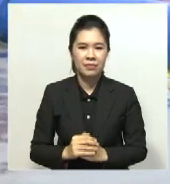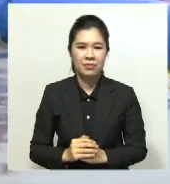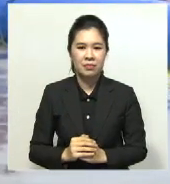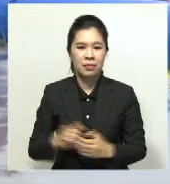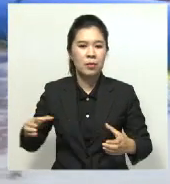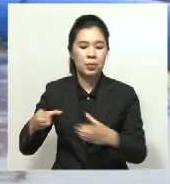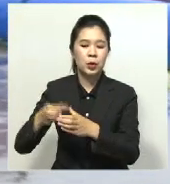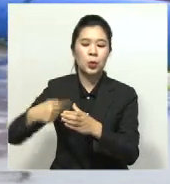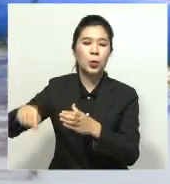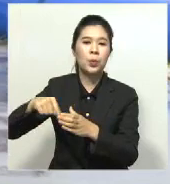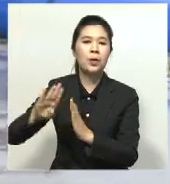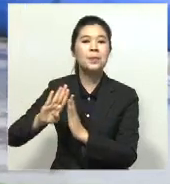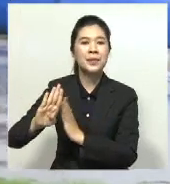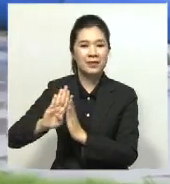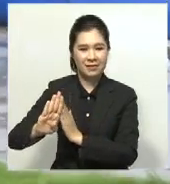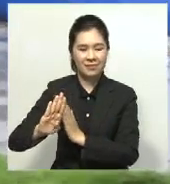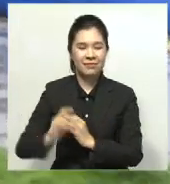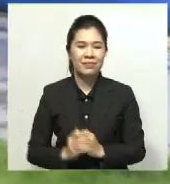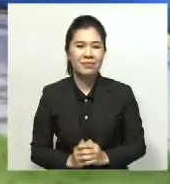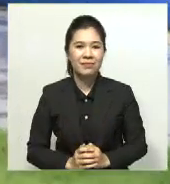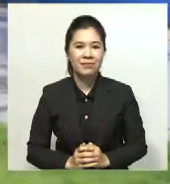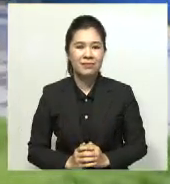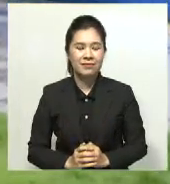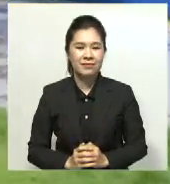ทีมบึงกาฬนั่นเองค่ะ